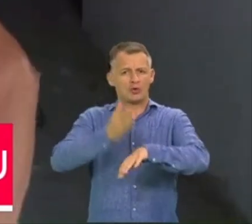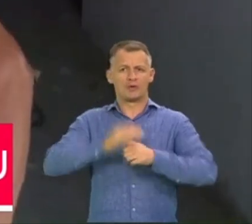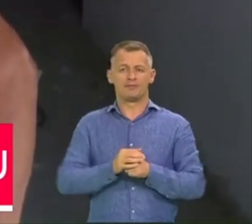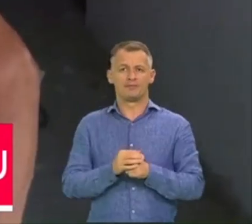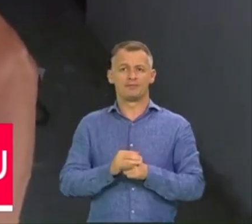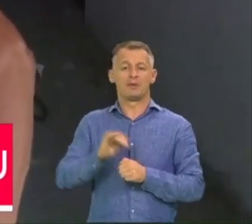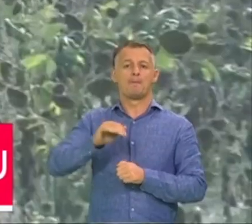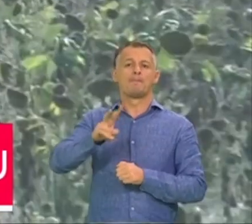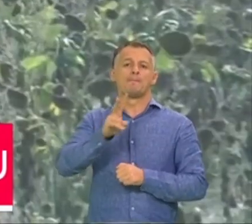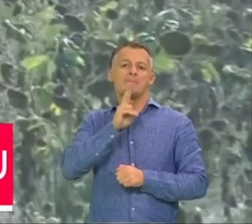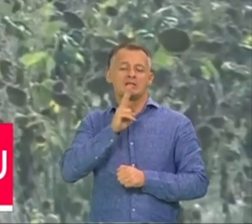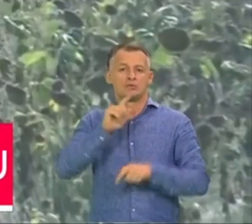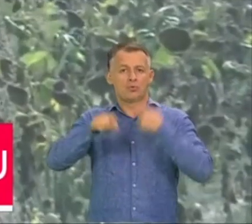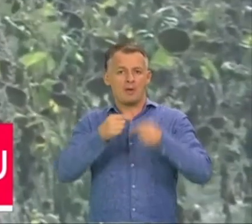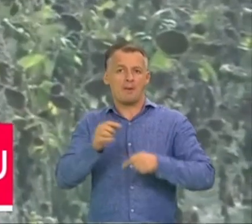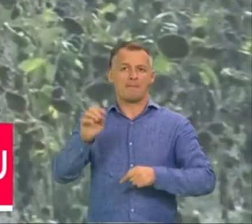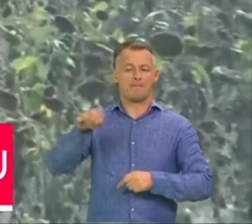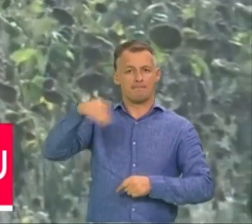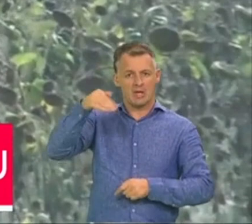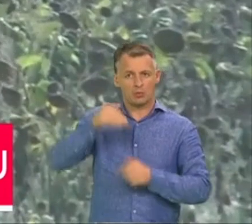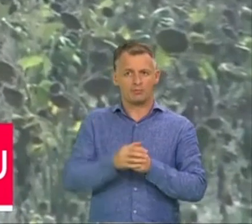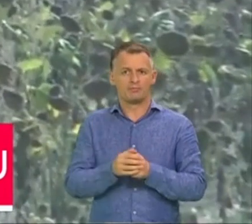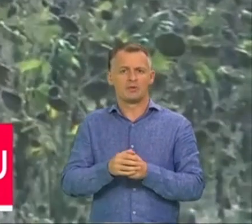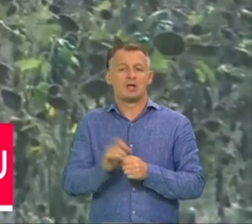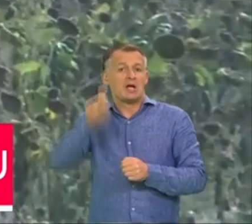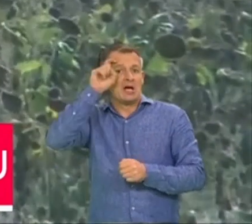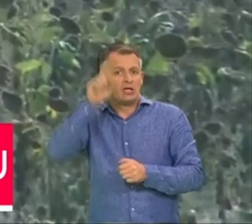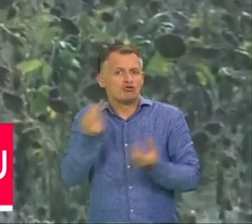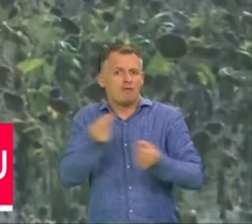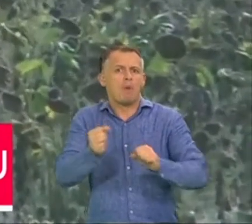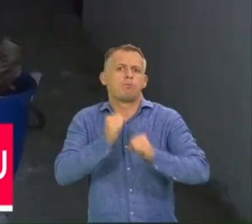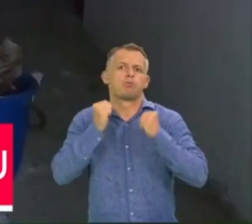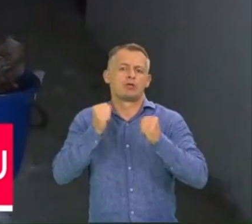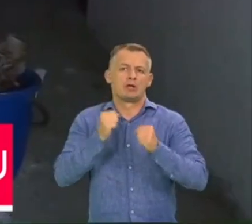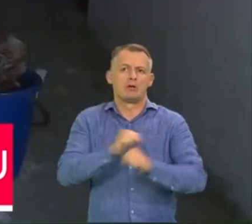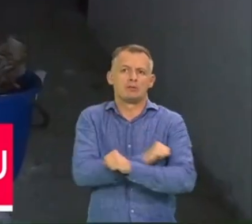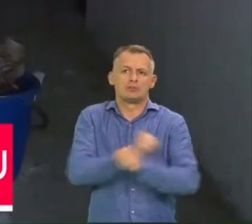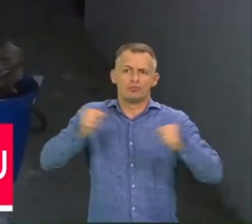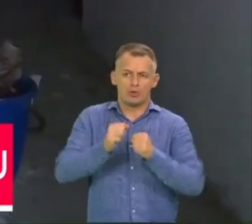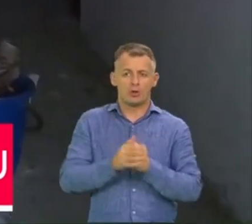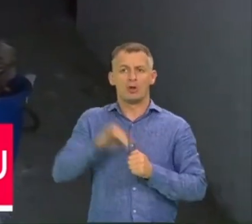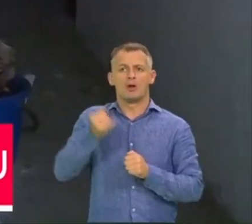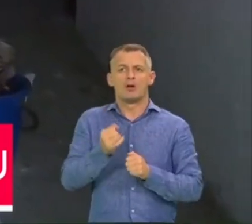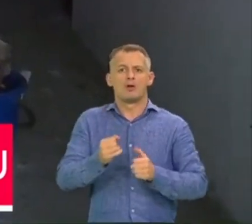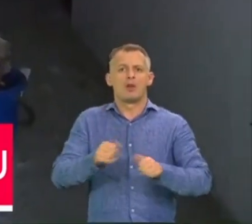Marți spre miercuri. Alea două a fost, cred că, o încărcătură puternică. S-a zguduit